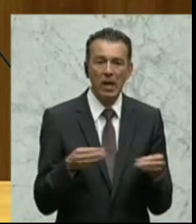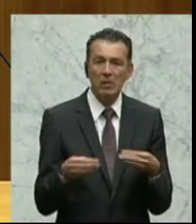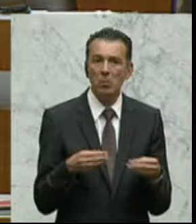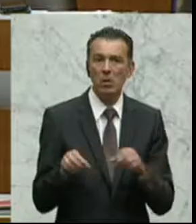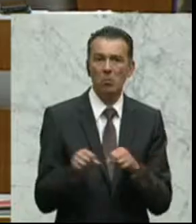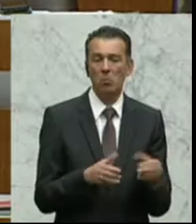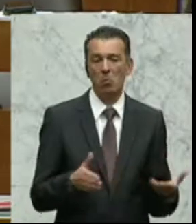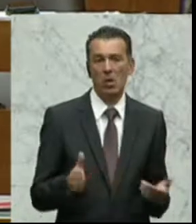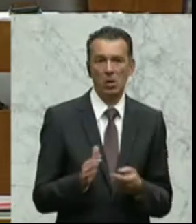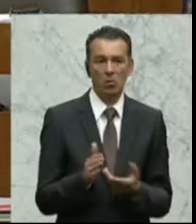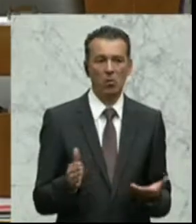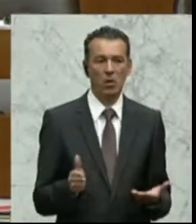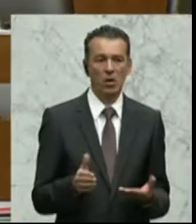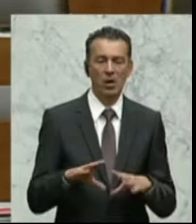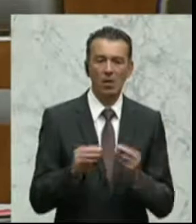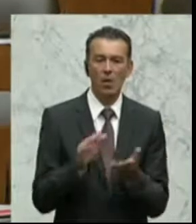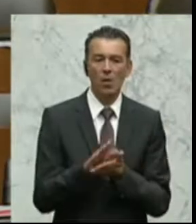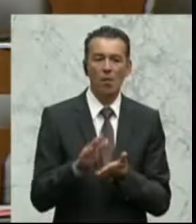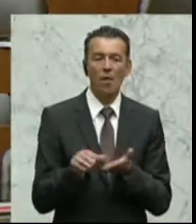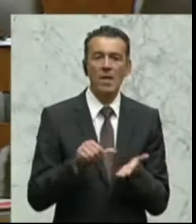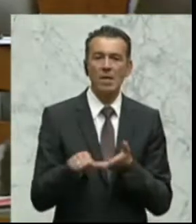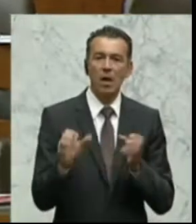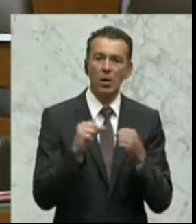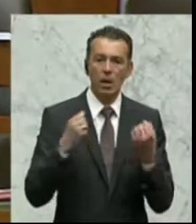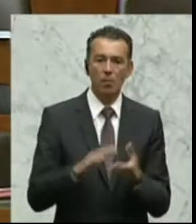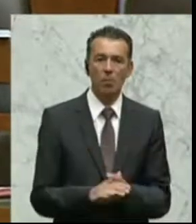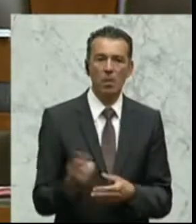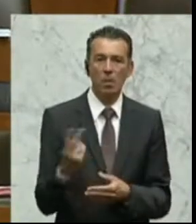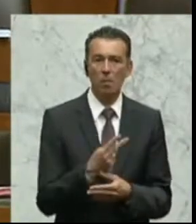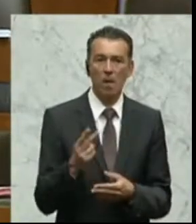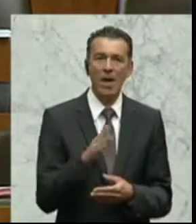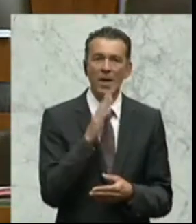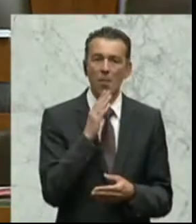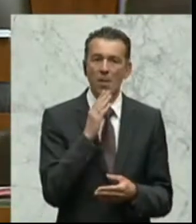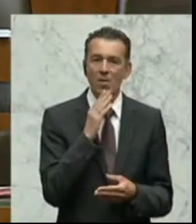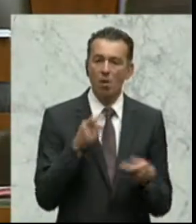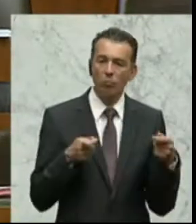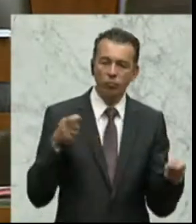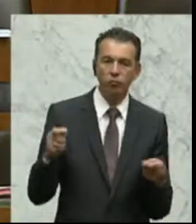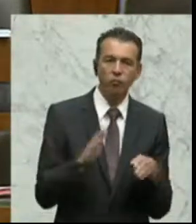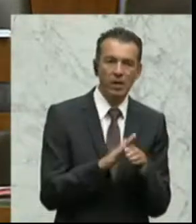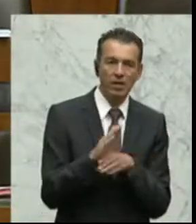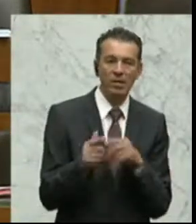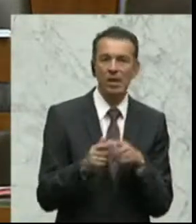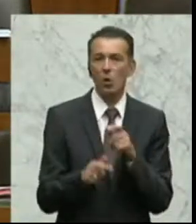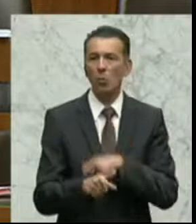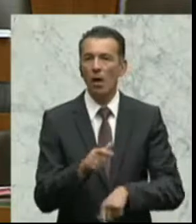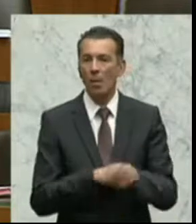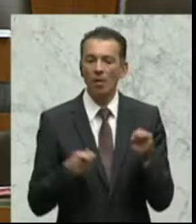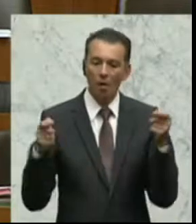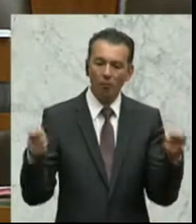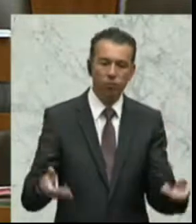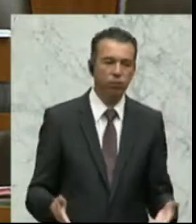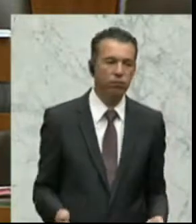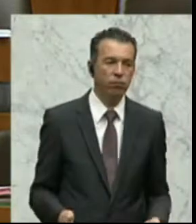für Zahlungen der Republik in diese beiden Pensionstöpfe, gesetzliche Pensionen und Beamtenpensionen,